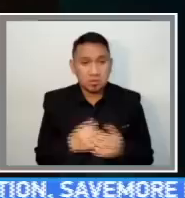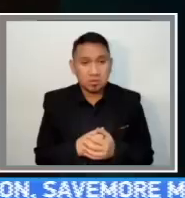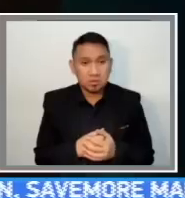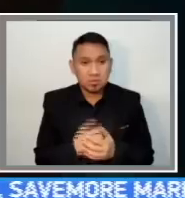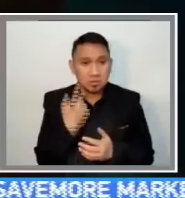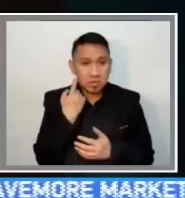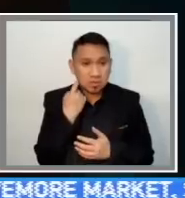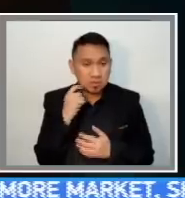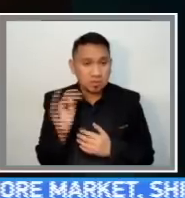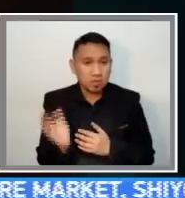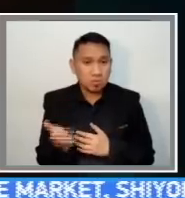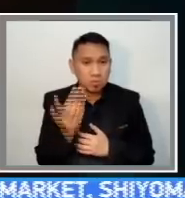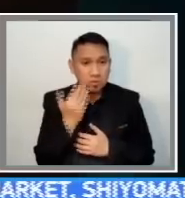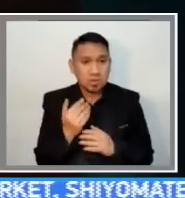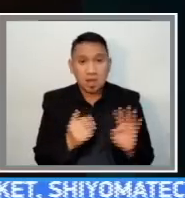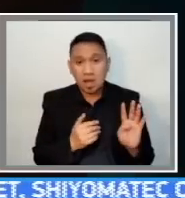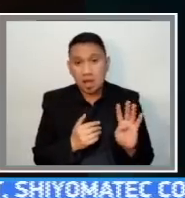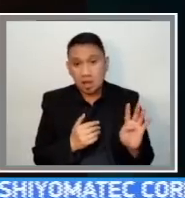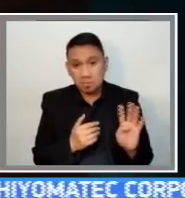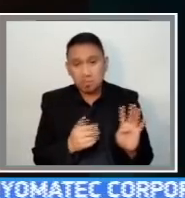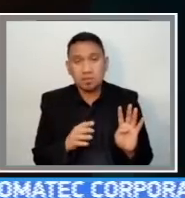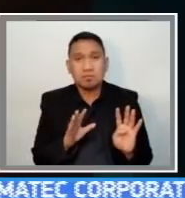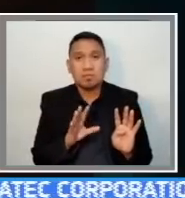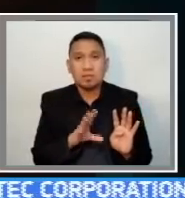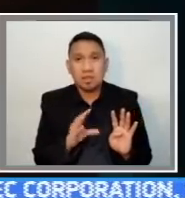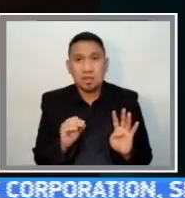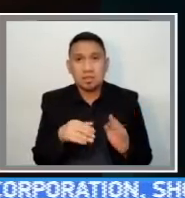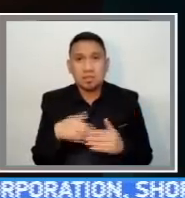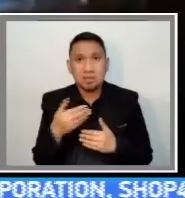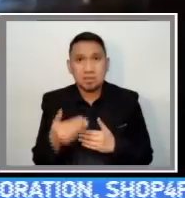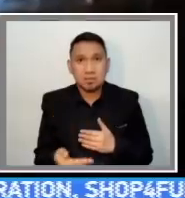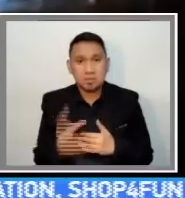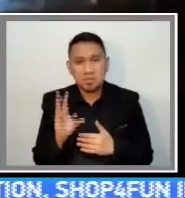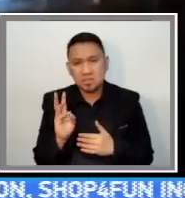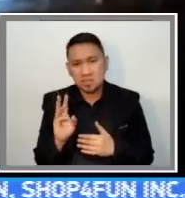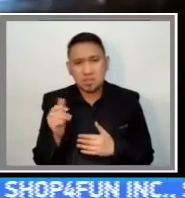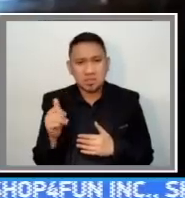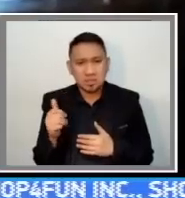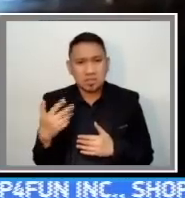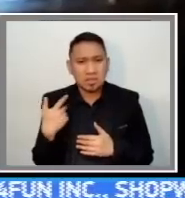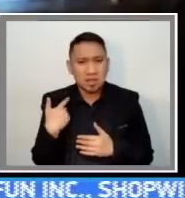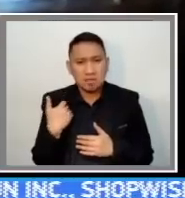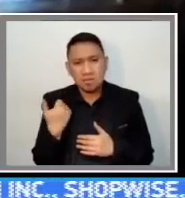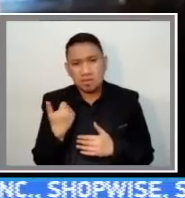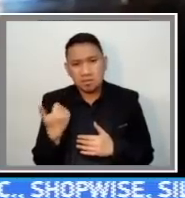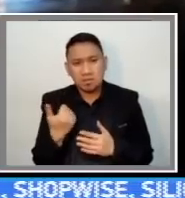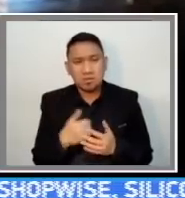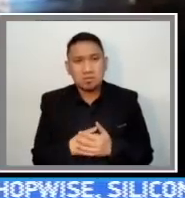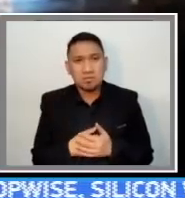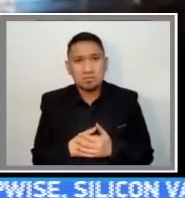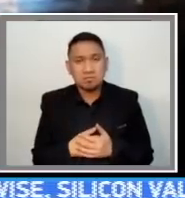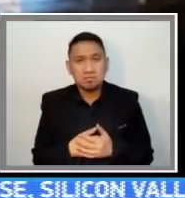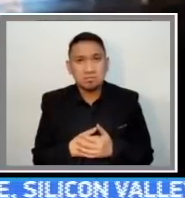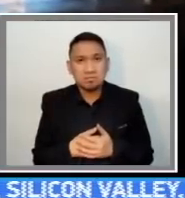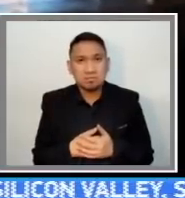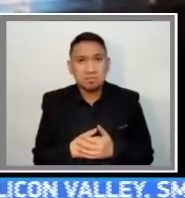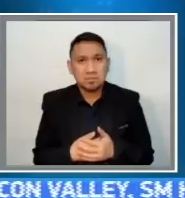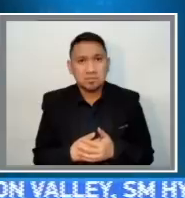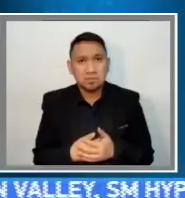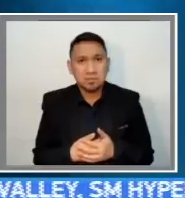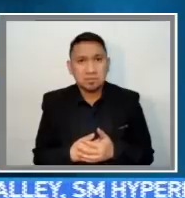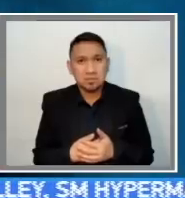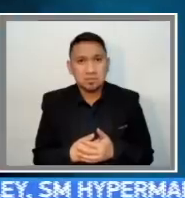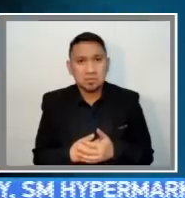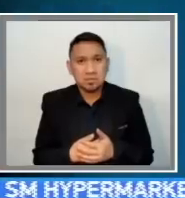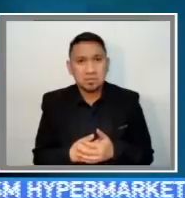umaga, apat tapos anim. So, sampu yung casualty po natin base sa ating